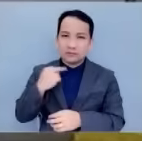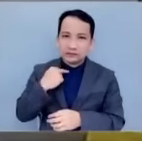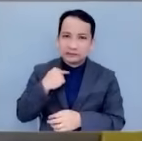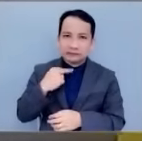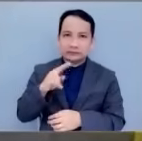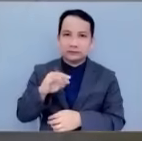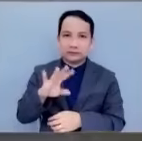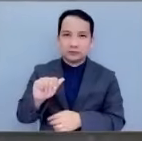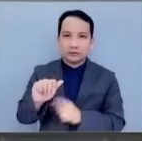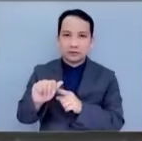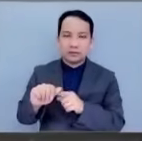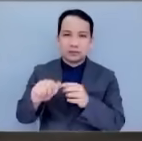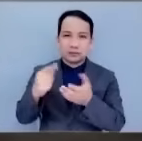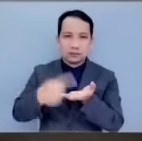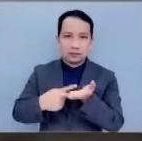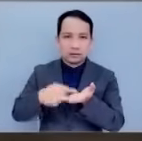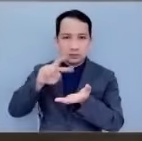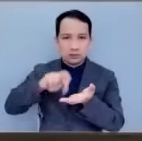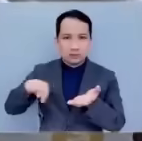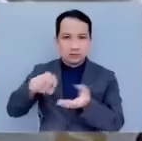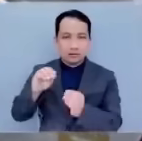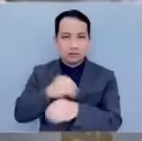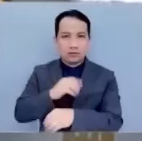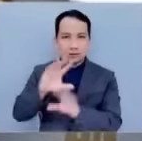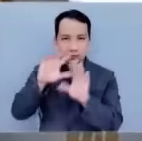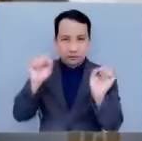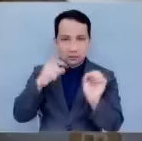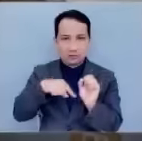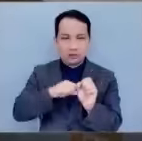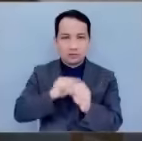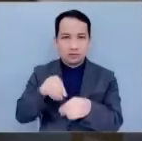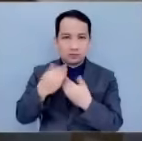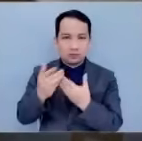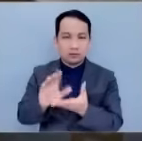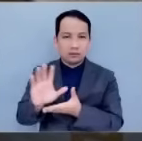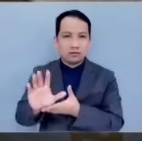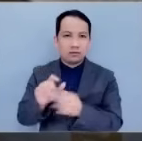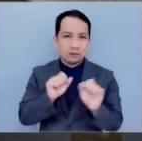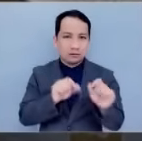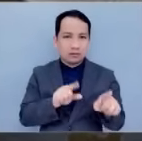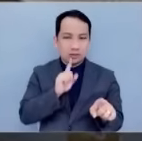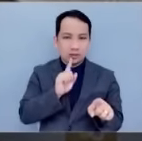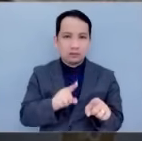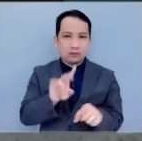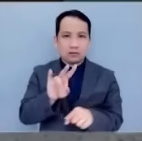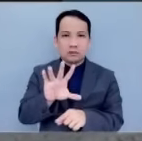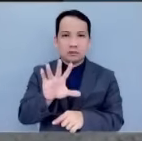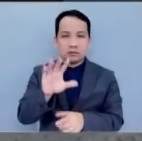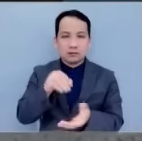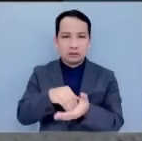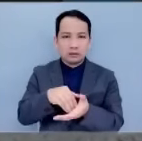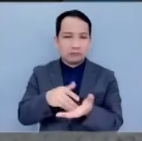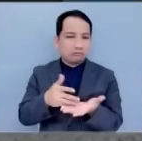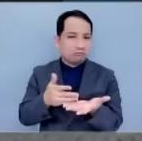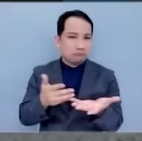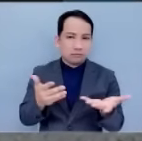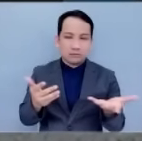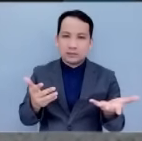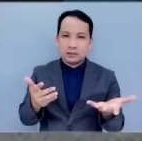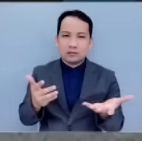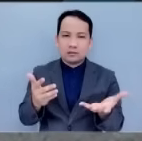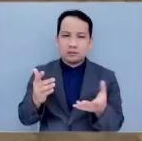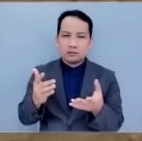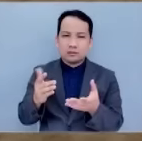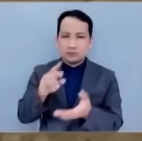Sa sulat ni Pagayunan sa Office of the President, ibinunyag niyang binenta raw ang 75,000 sako ng bigas sa ilang rice